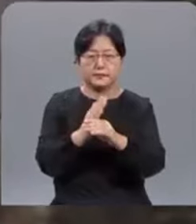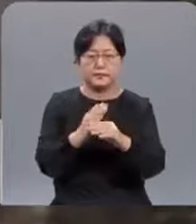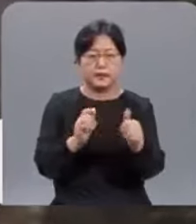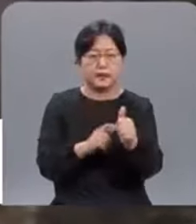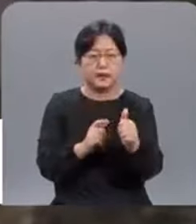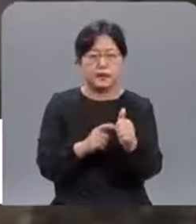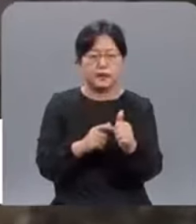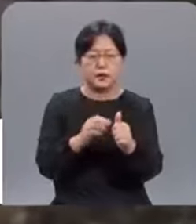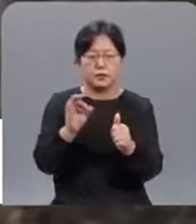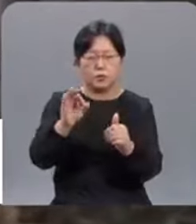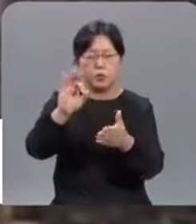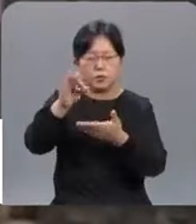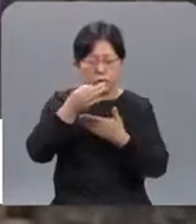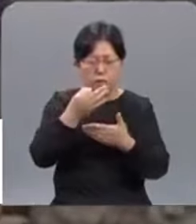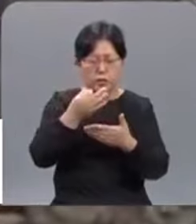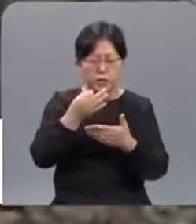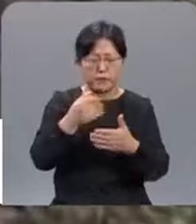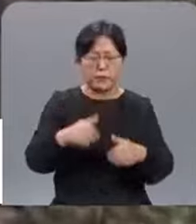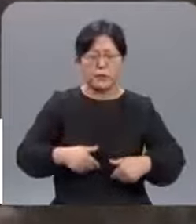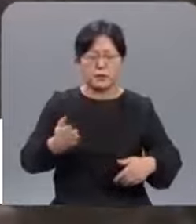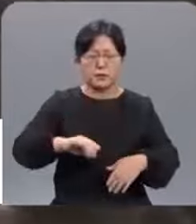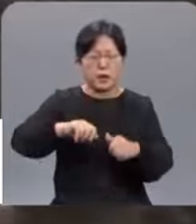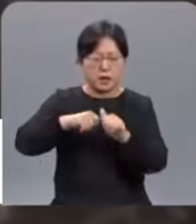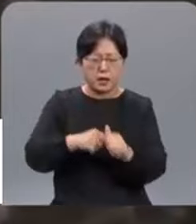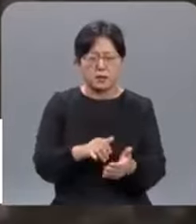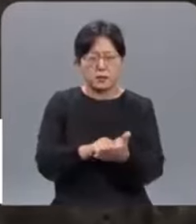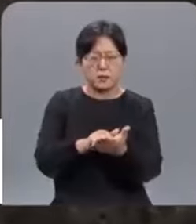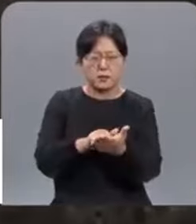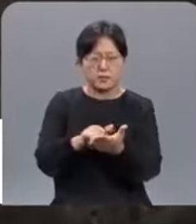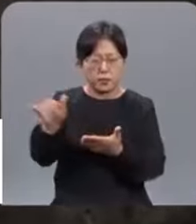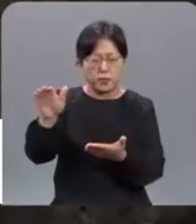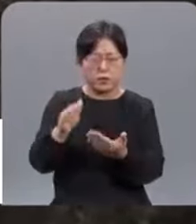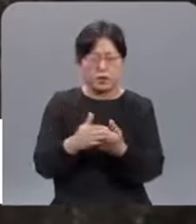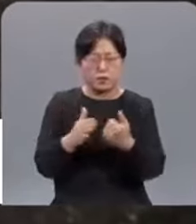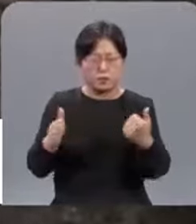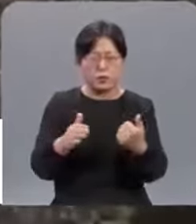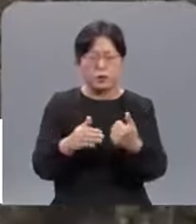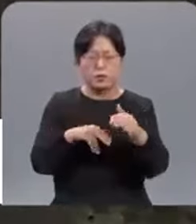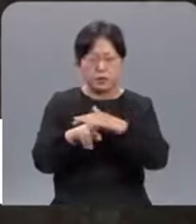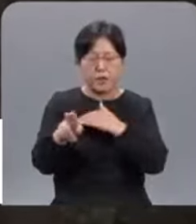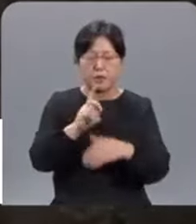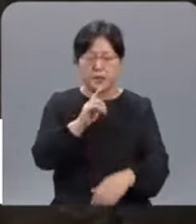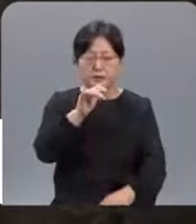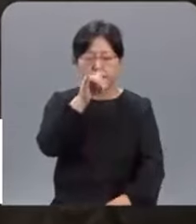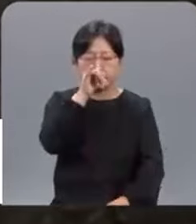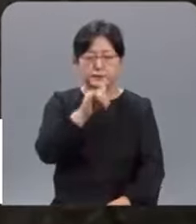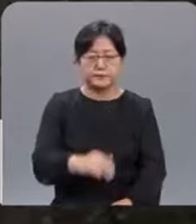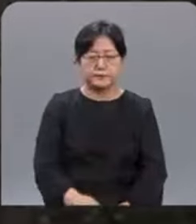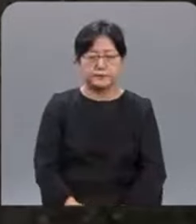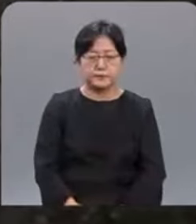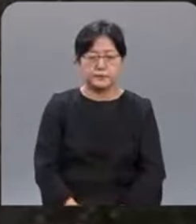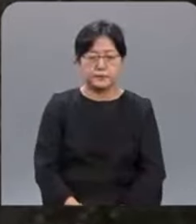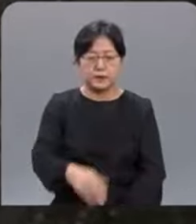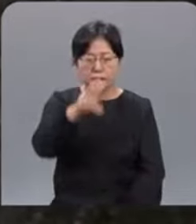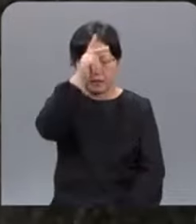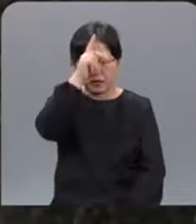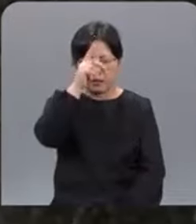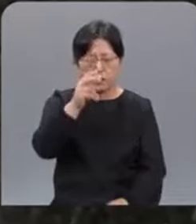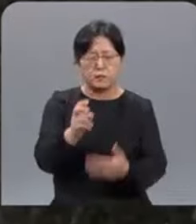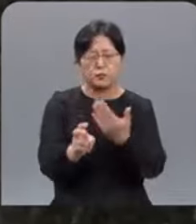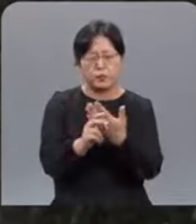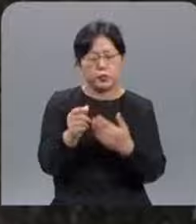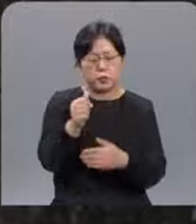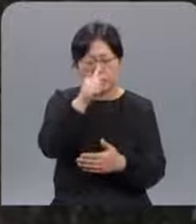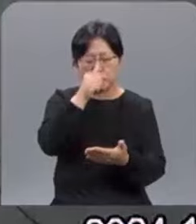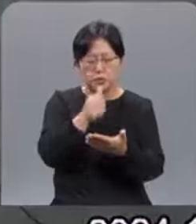남성은 돈을 더 벌어야 하는데 강제 출국 것 같아 도주했다고 진술한 것으로 알려졌습니다 경찰은 불법